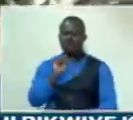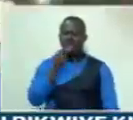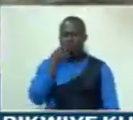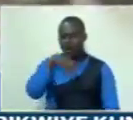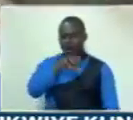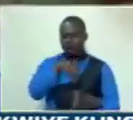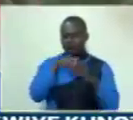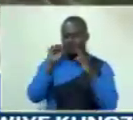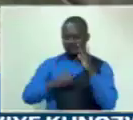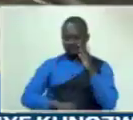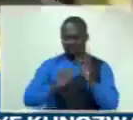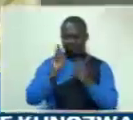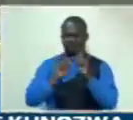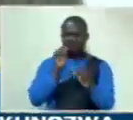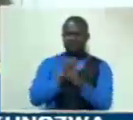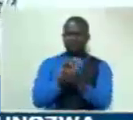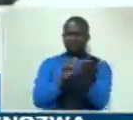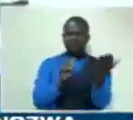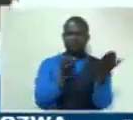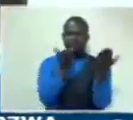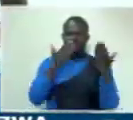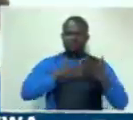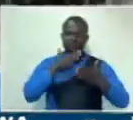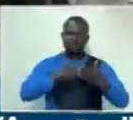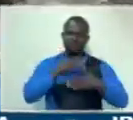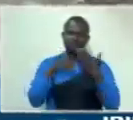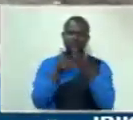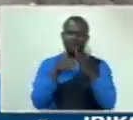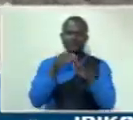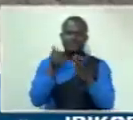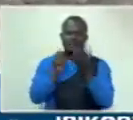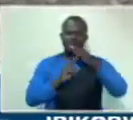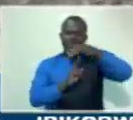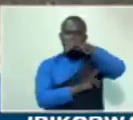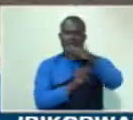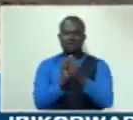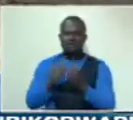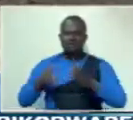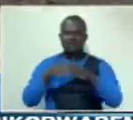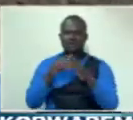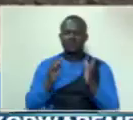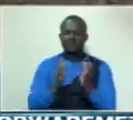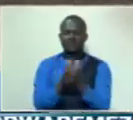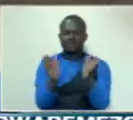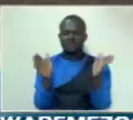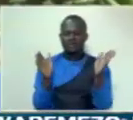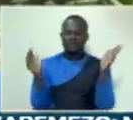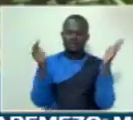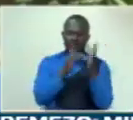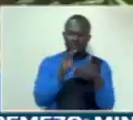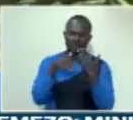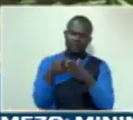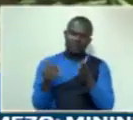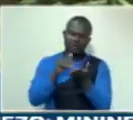mu Majyepfo. Abaturage bo muri utu turere bishimira isanwa ry'ibi biraro n'umuhanda muri rusange. Byongeye